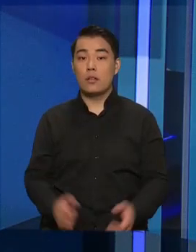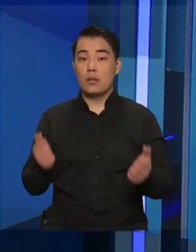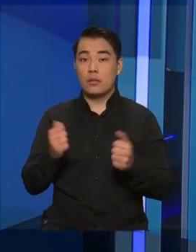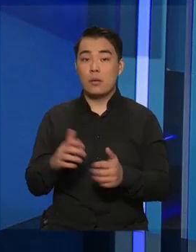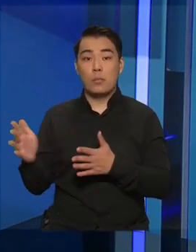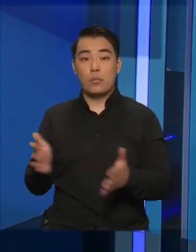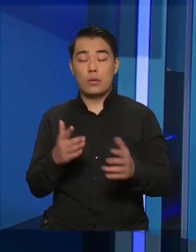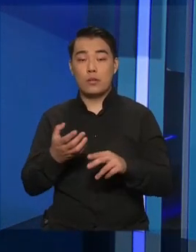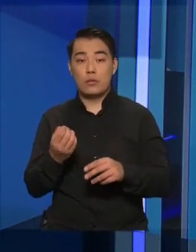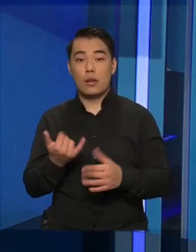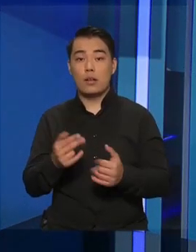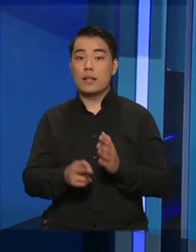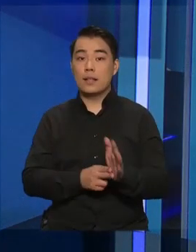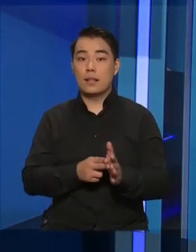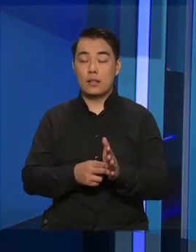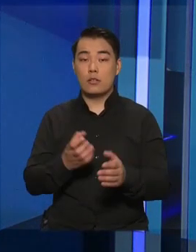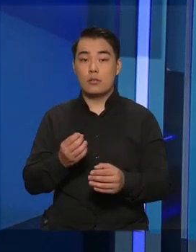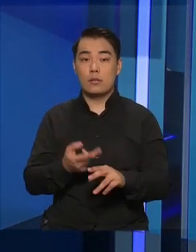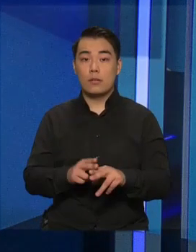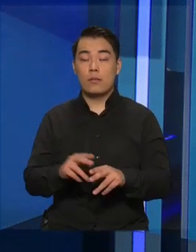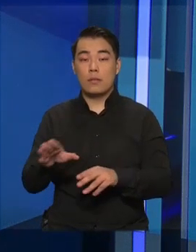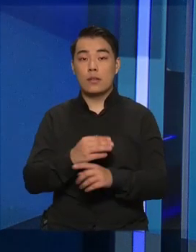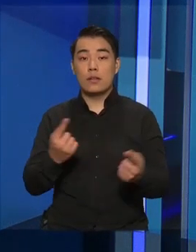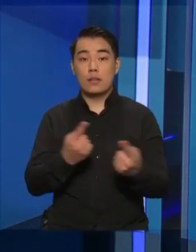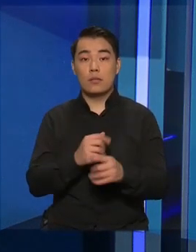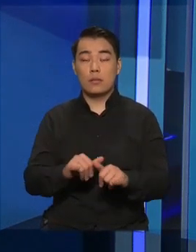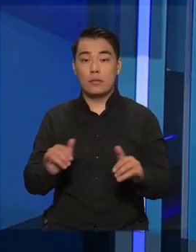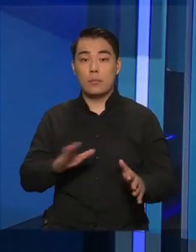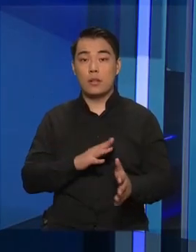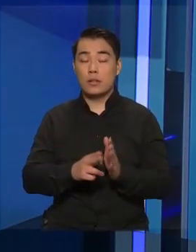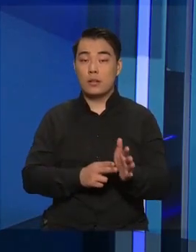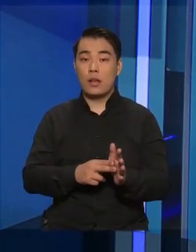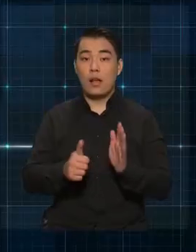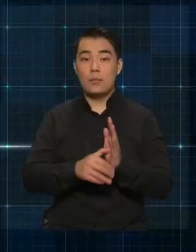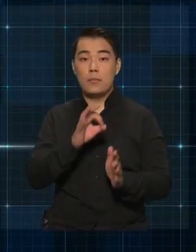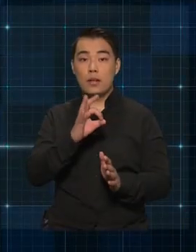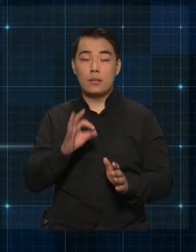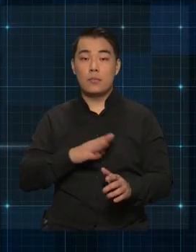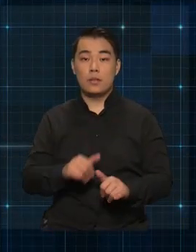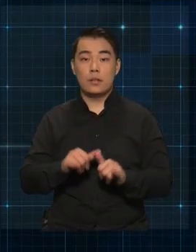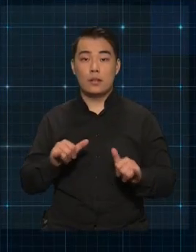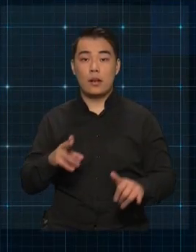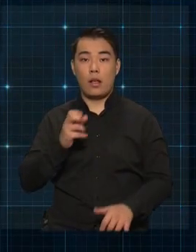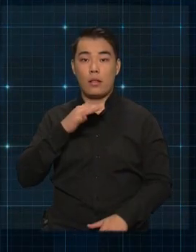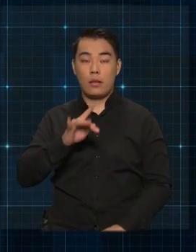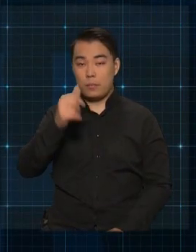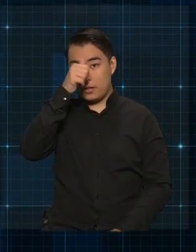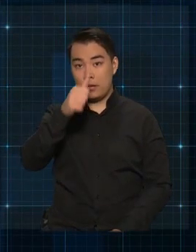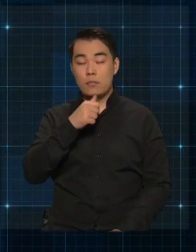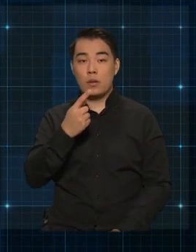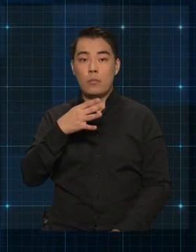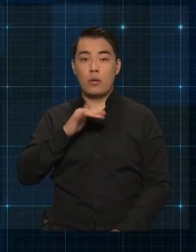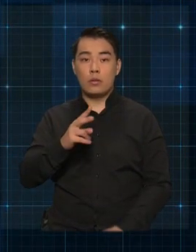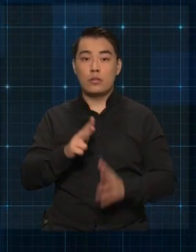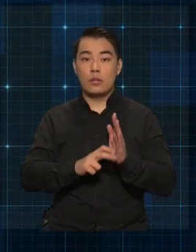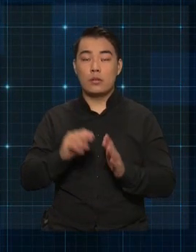Аязбен бораннан болар, темір жолмен қатынайтындар көбейген. Жолаушылар тасымалы 6% артқан. Қаңтар айының өзінде 1 миллион 800